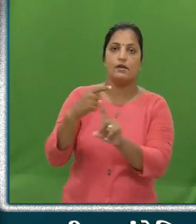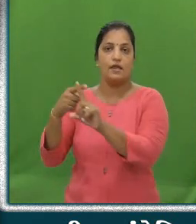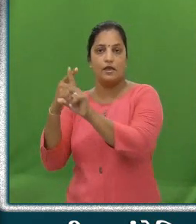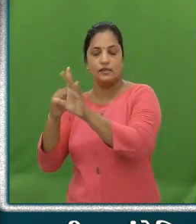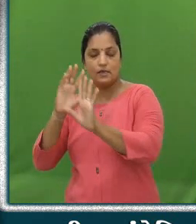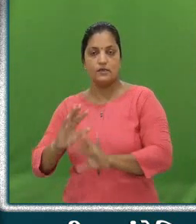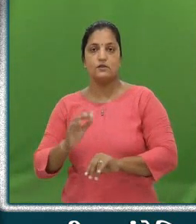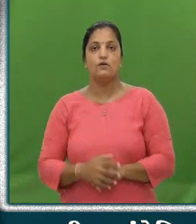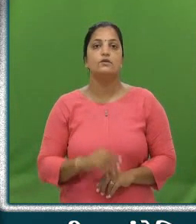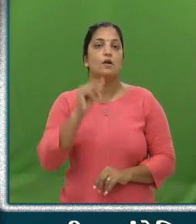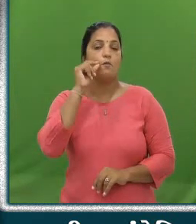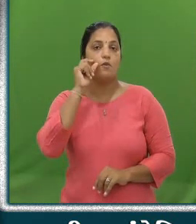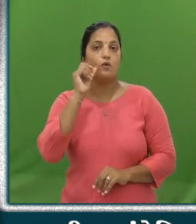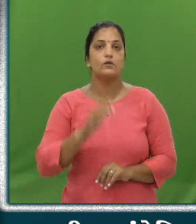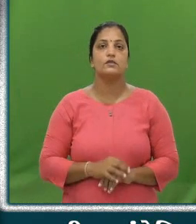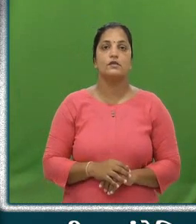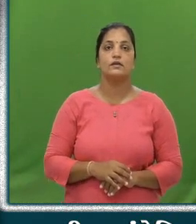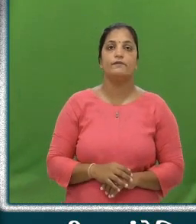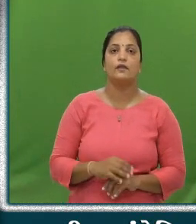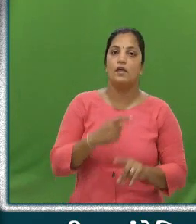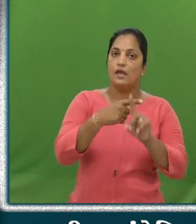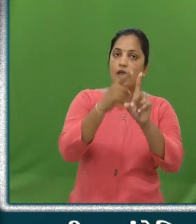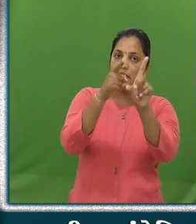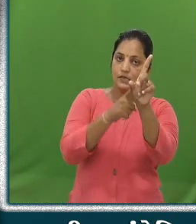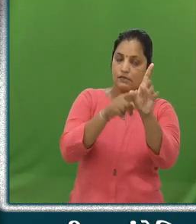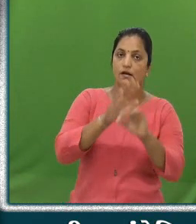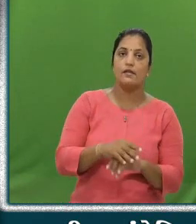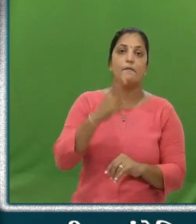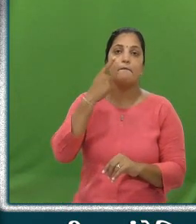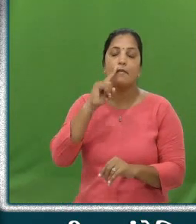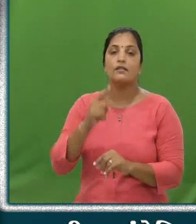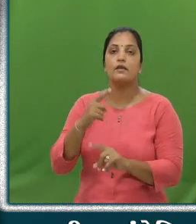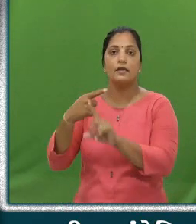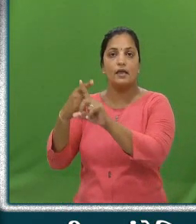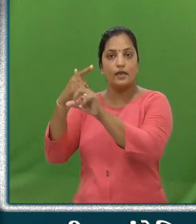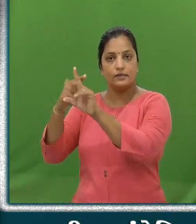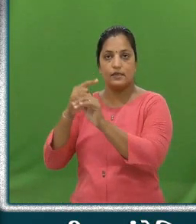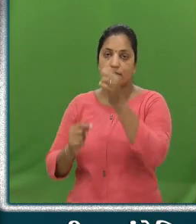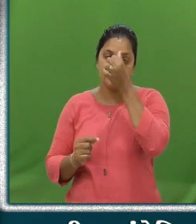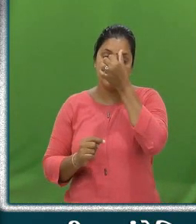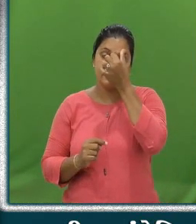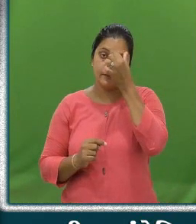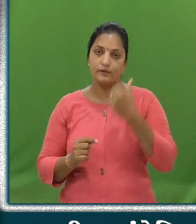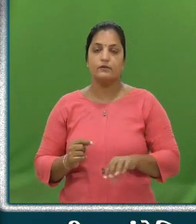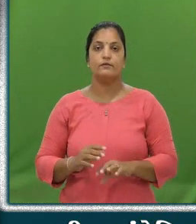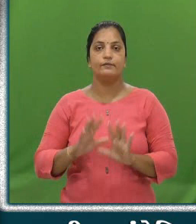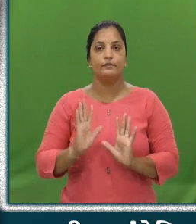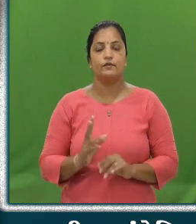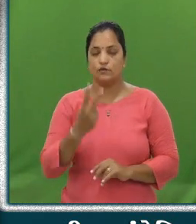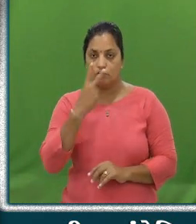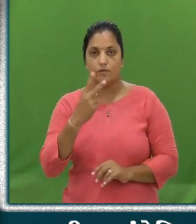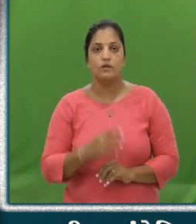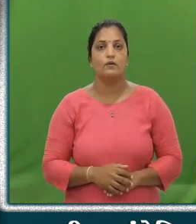XX હોય છે પુરુષની અંદર તે XY હોય છે અને માતાની અંદર તે કયા છે તો XX